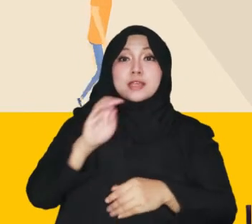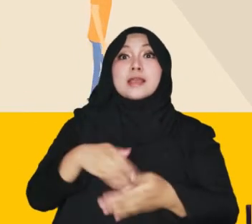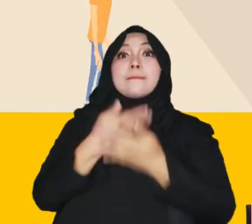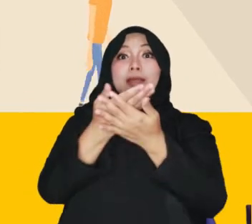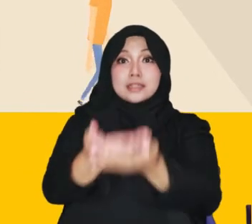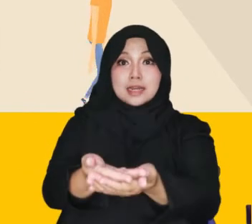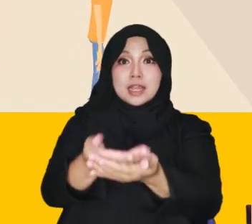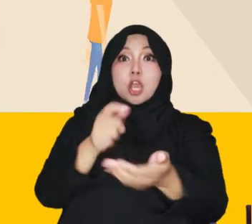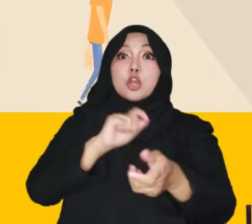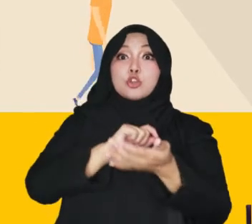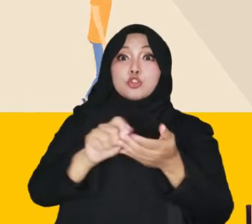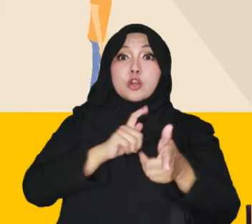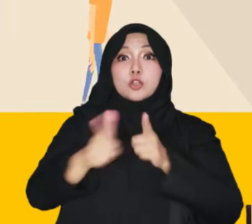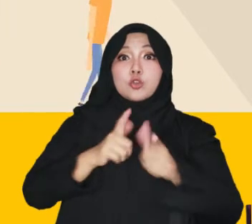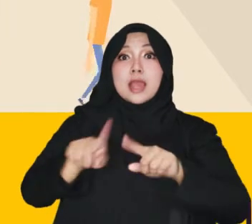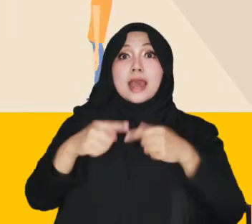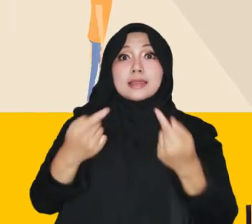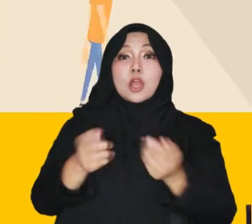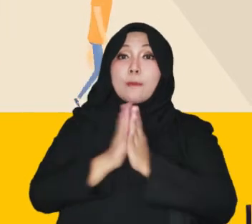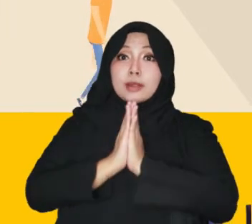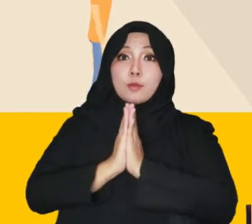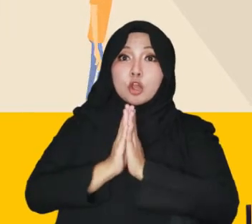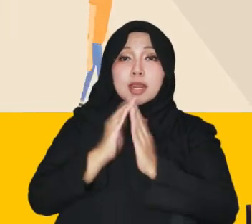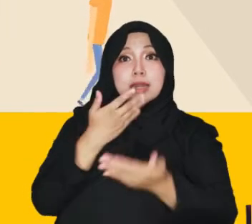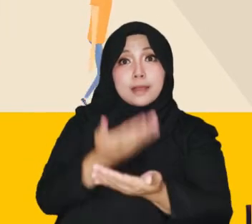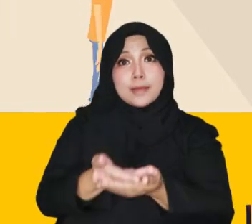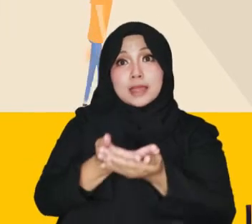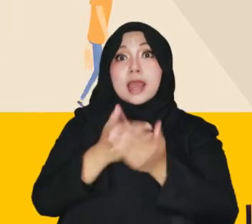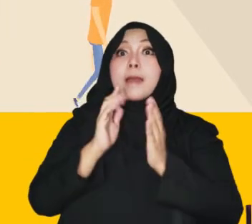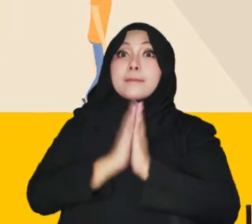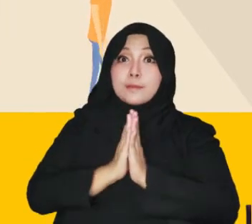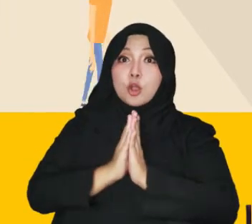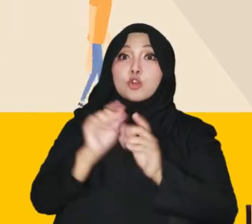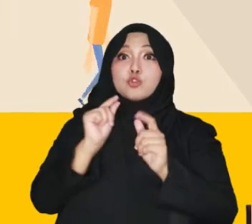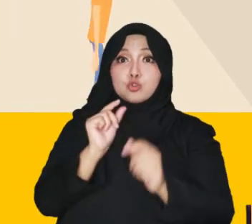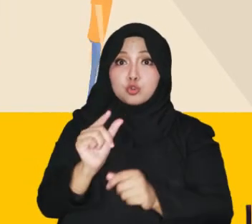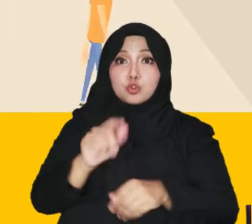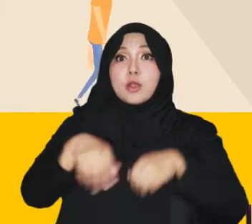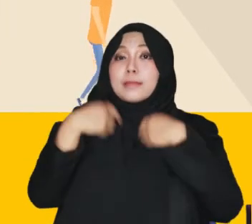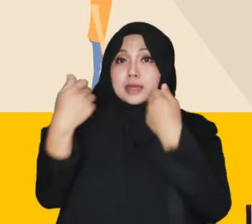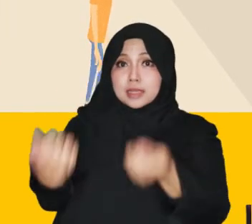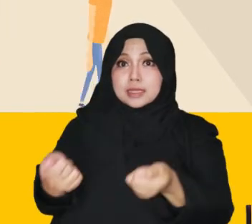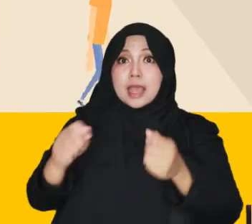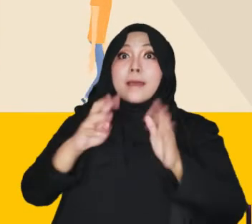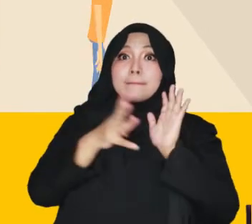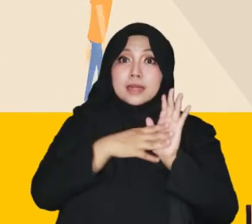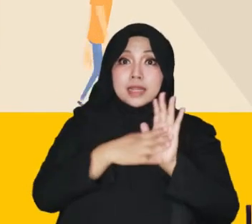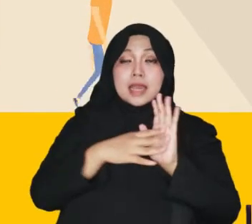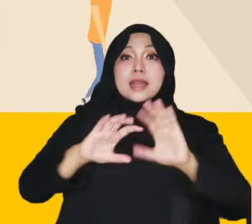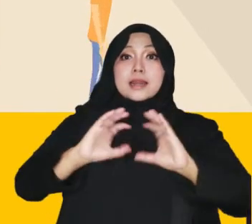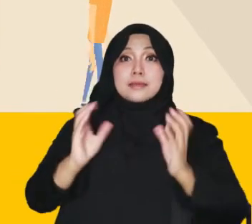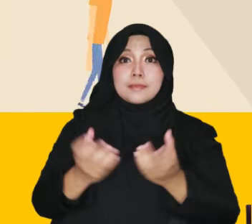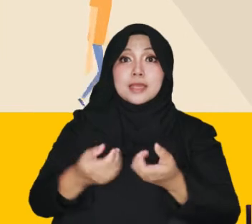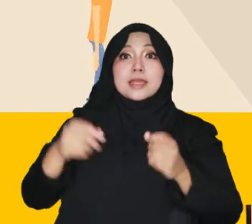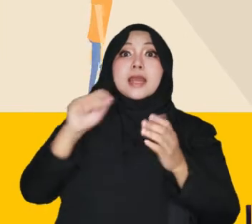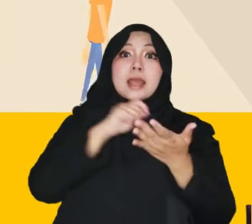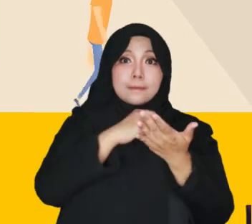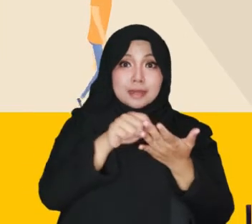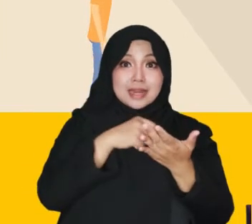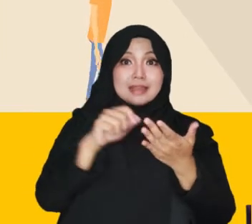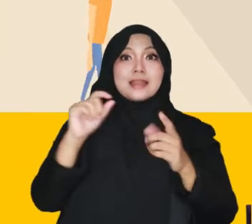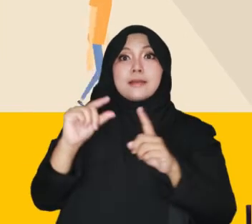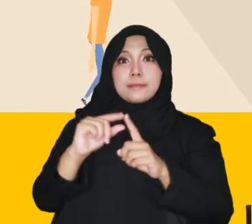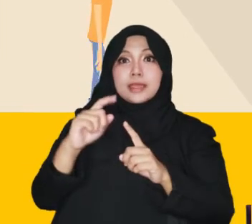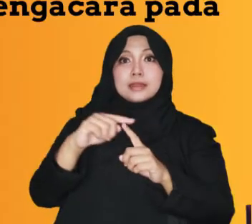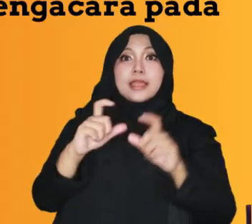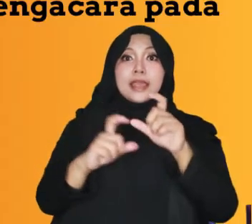Petugas pos bakum menyerahkan surat gugatan atau permohonan kepada pemohon untuk pendaftaran perkara di PTSP bagian perdata.